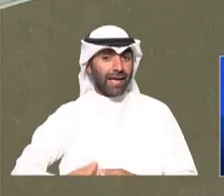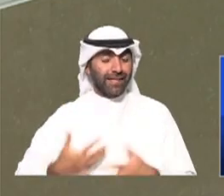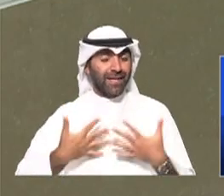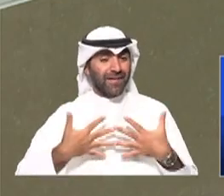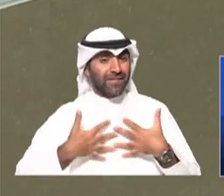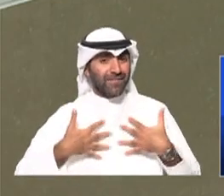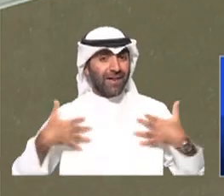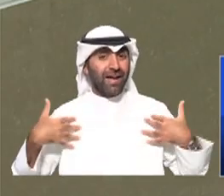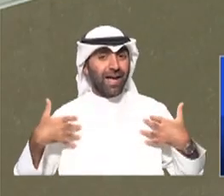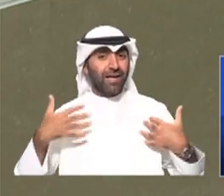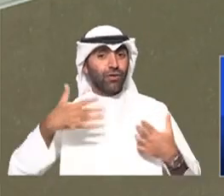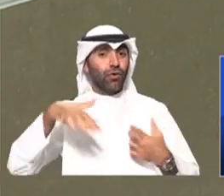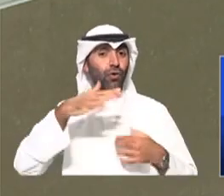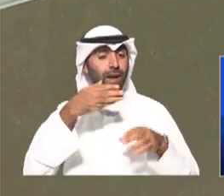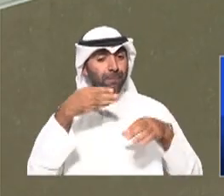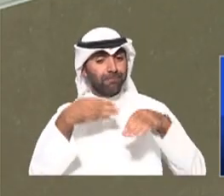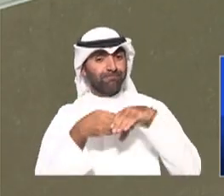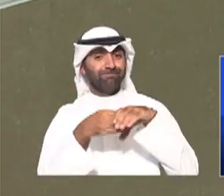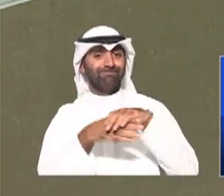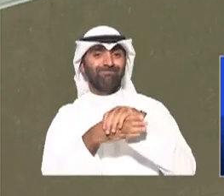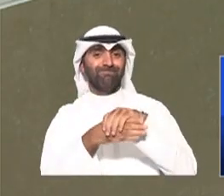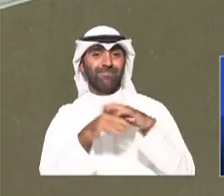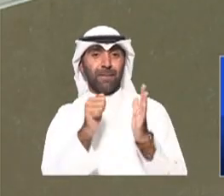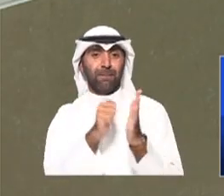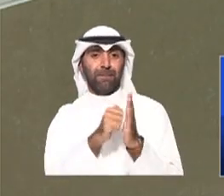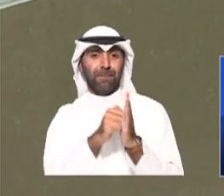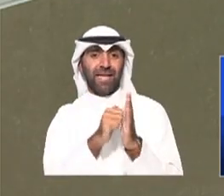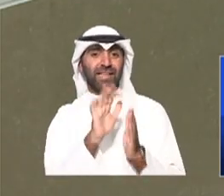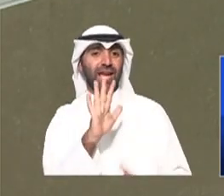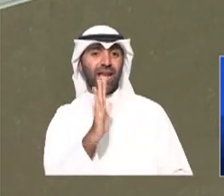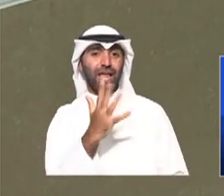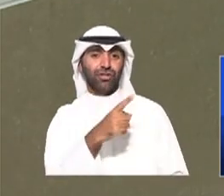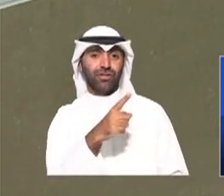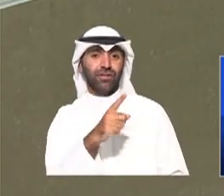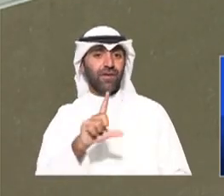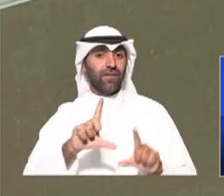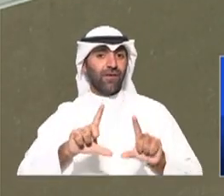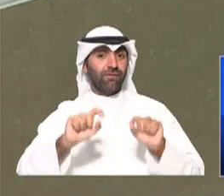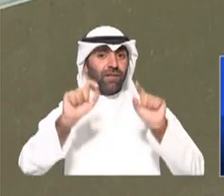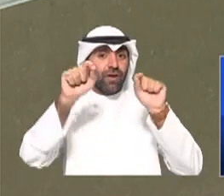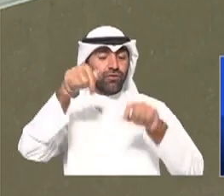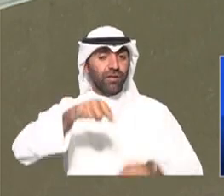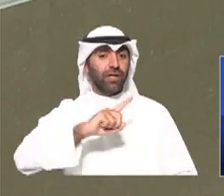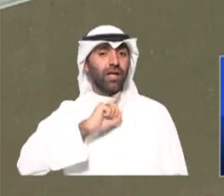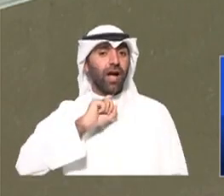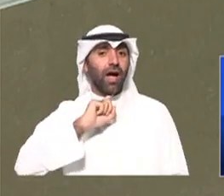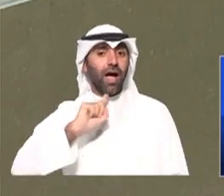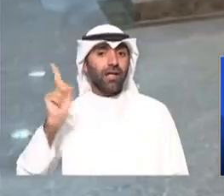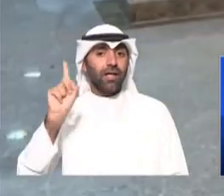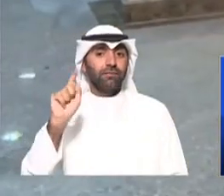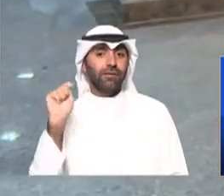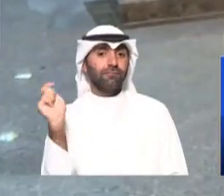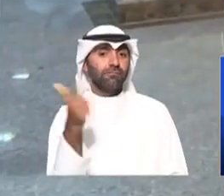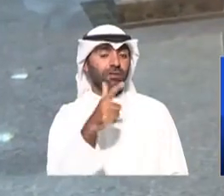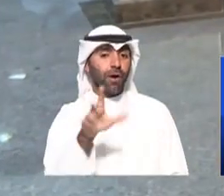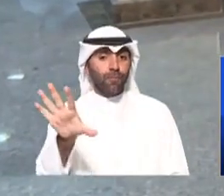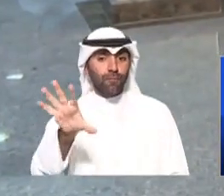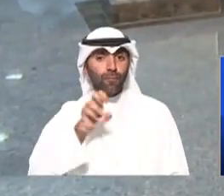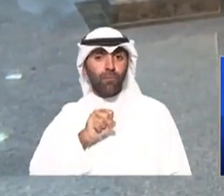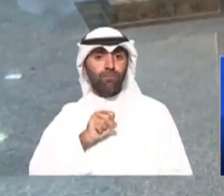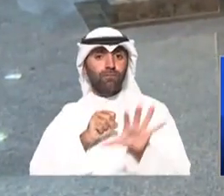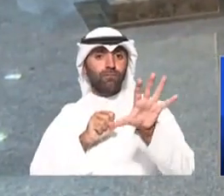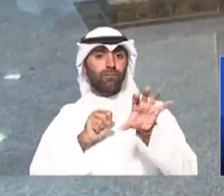فيها تجمعات. هذه الممارسات ممكن تشكل تهديد للمنظومة الصحية. الأطفال